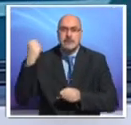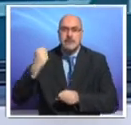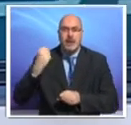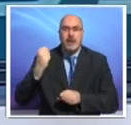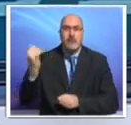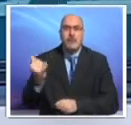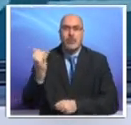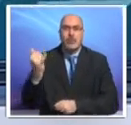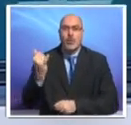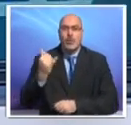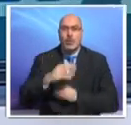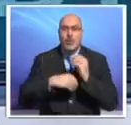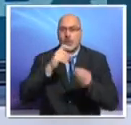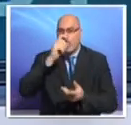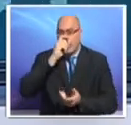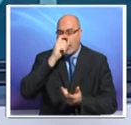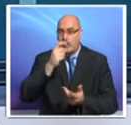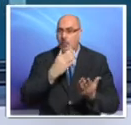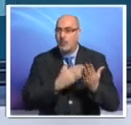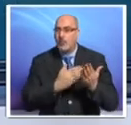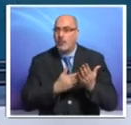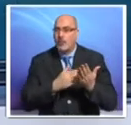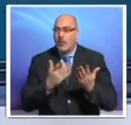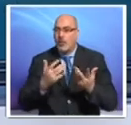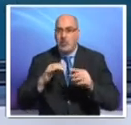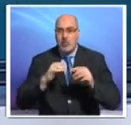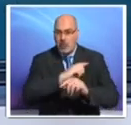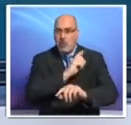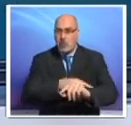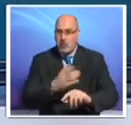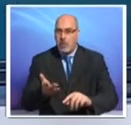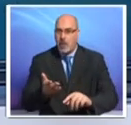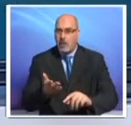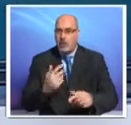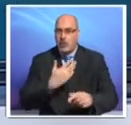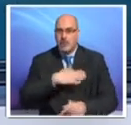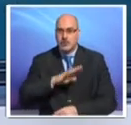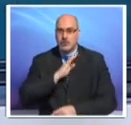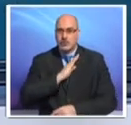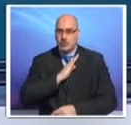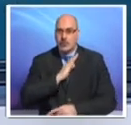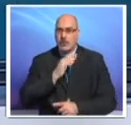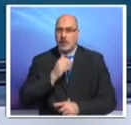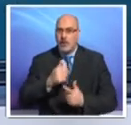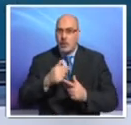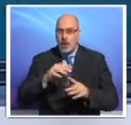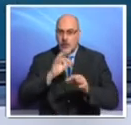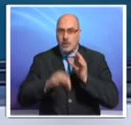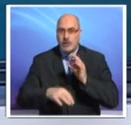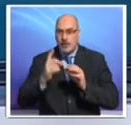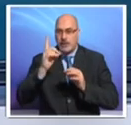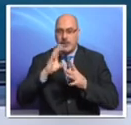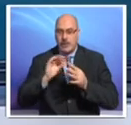في الوطن العربي، فأثبتت جدارتها وقدرتها على التحمل وتحصيل